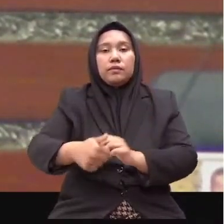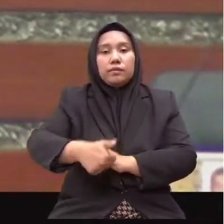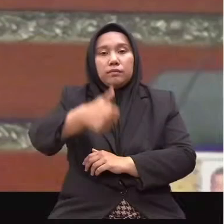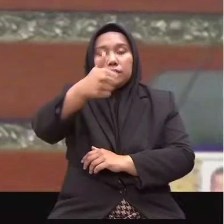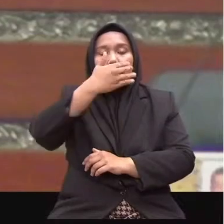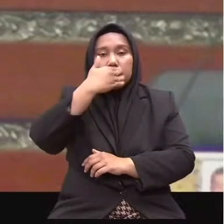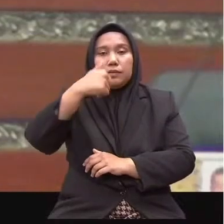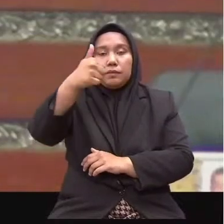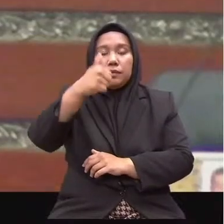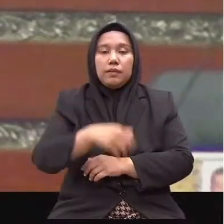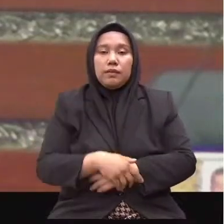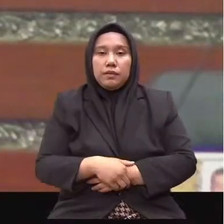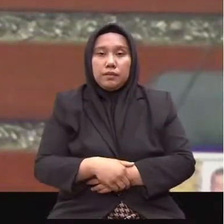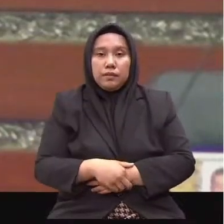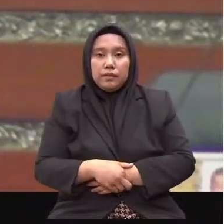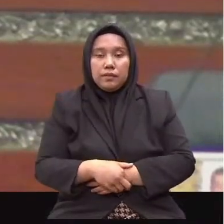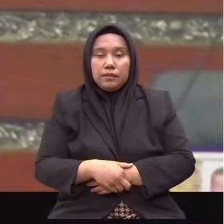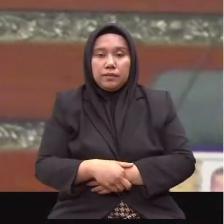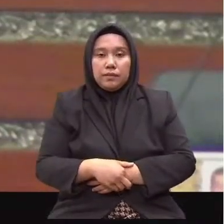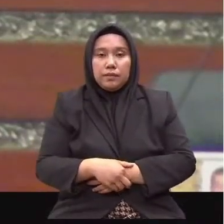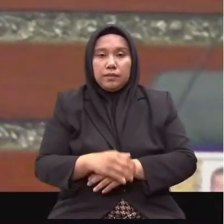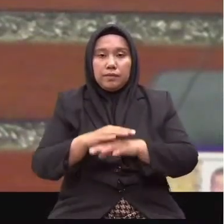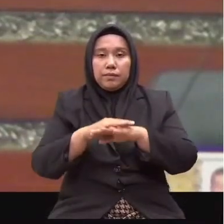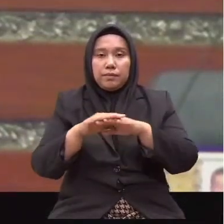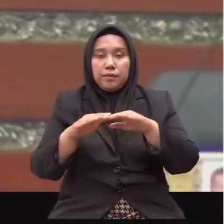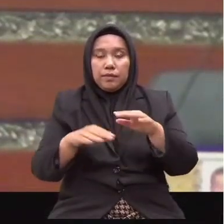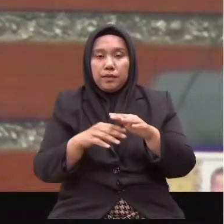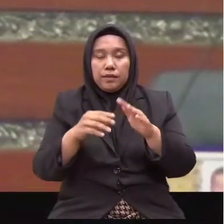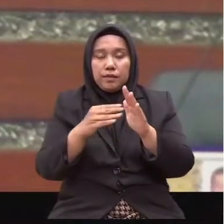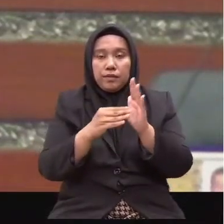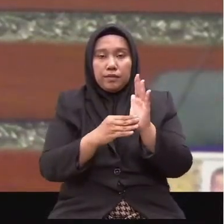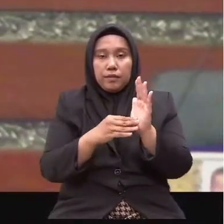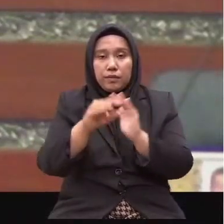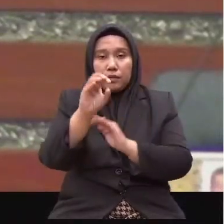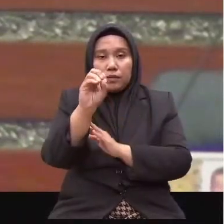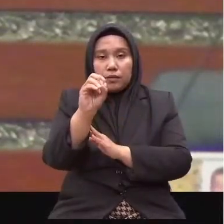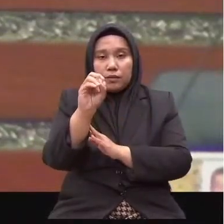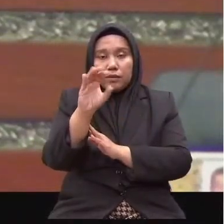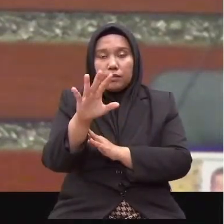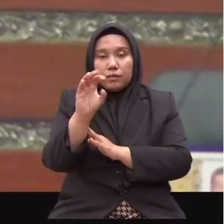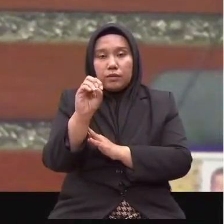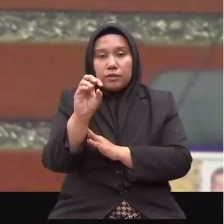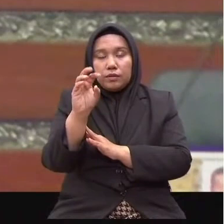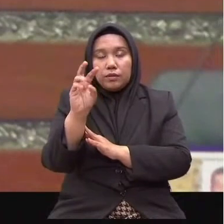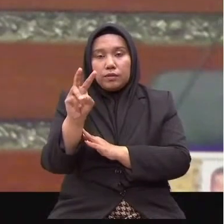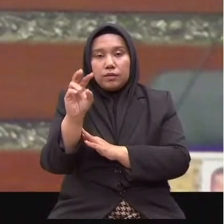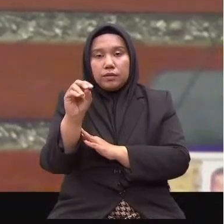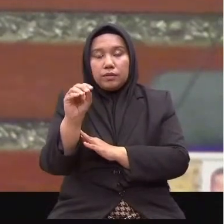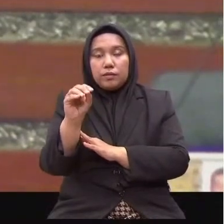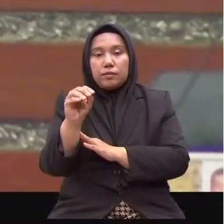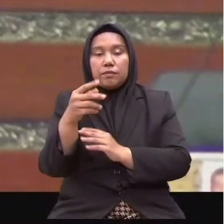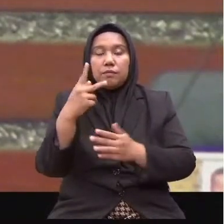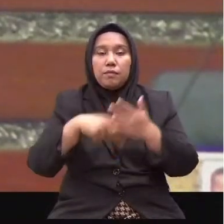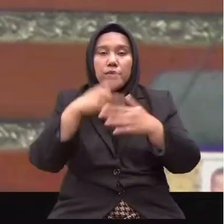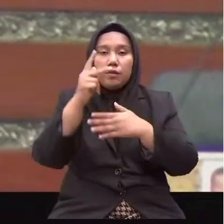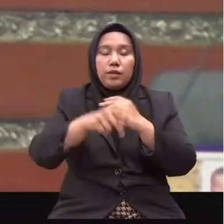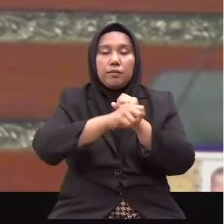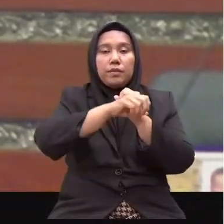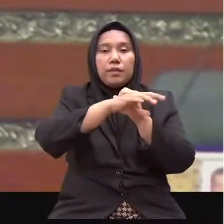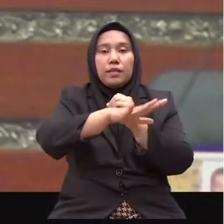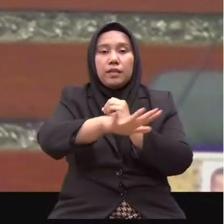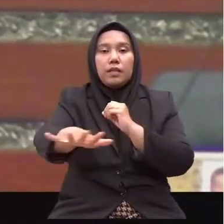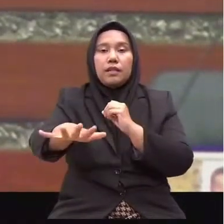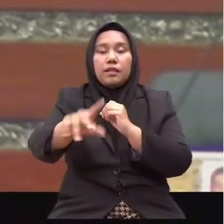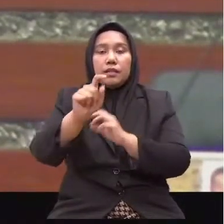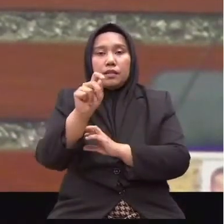Tuhan pengusir adalah di bawah petiran 05 02.00 yaitu program penyiaran TV tahun lepas tak ada pembentukan